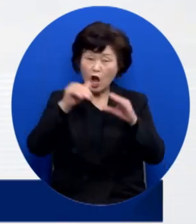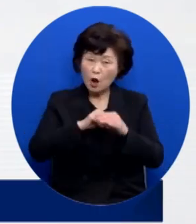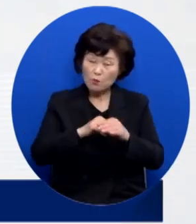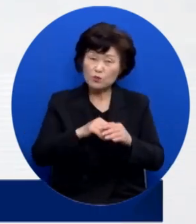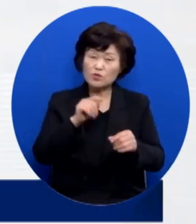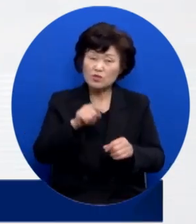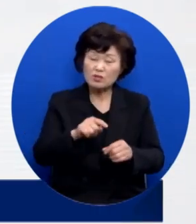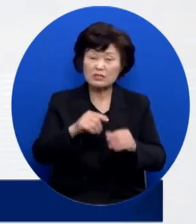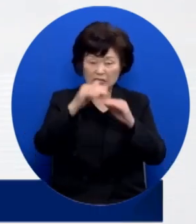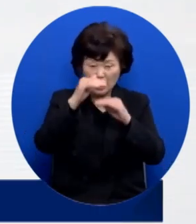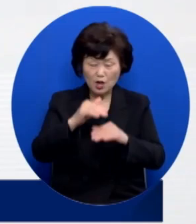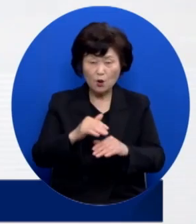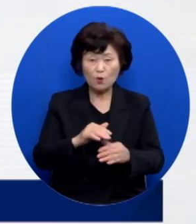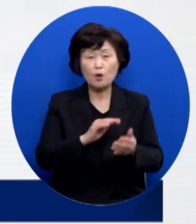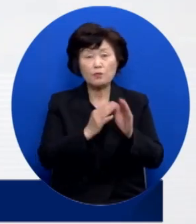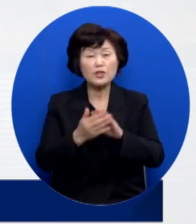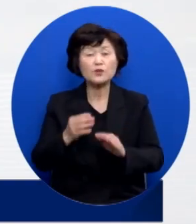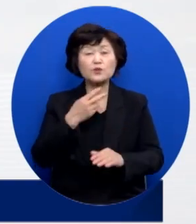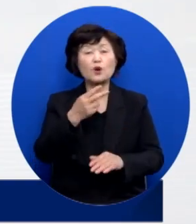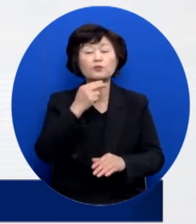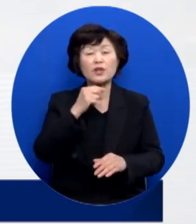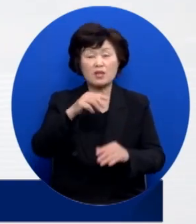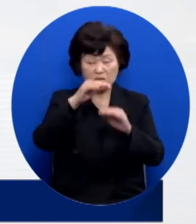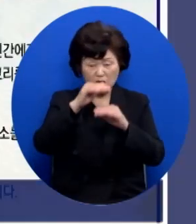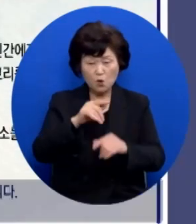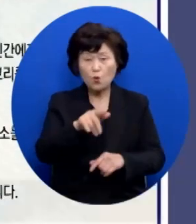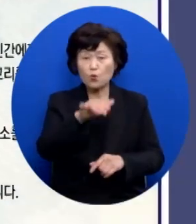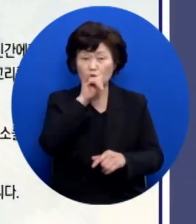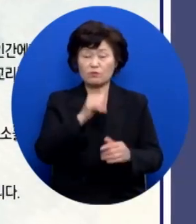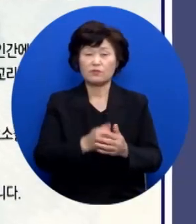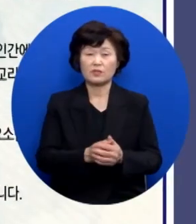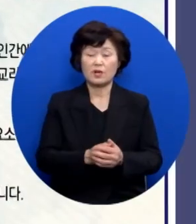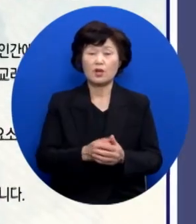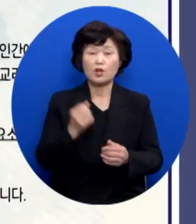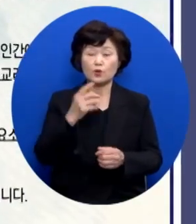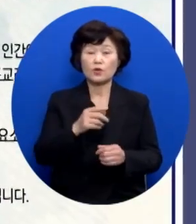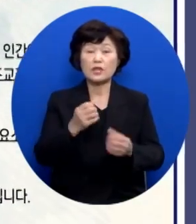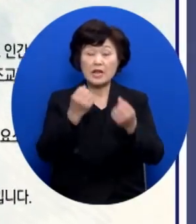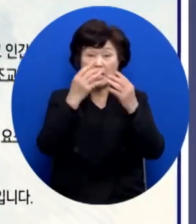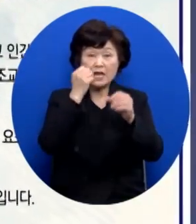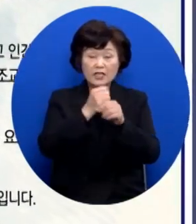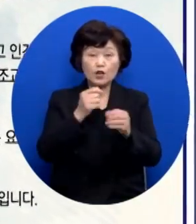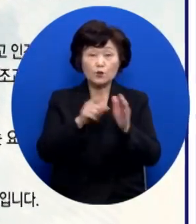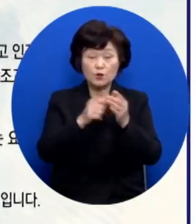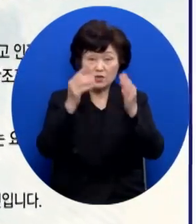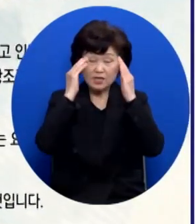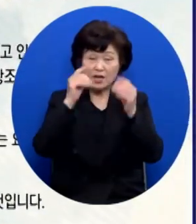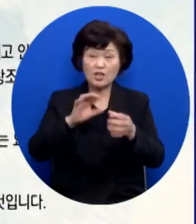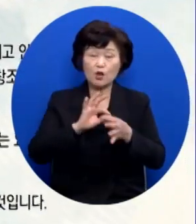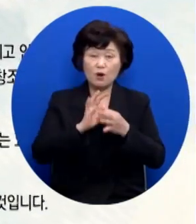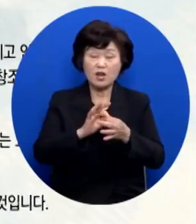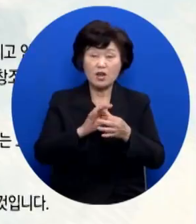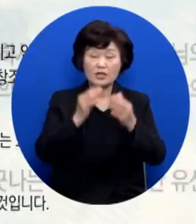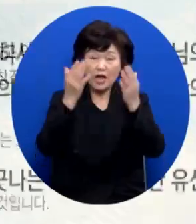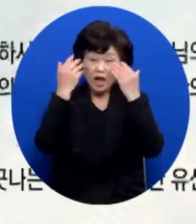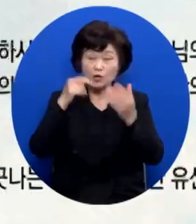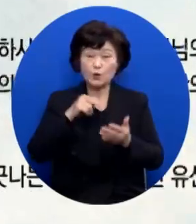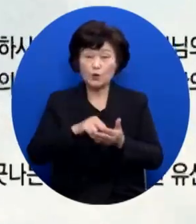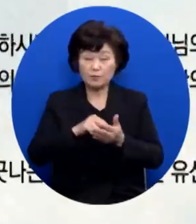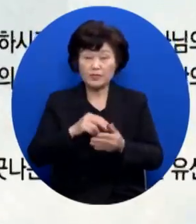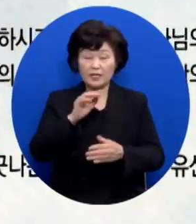수 없음을 명확히 밝히고 있습니다. 또한 이날 창조신학에 관한 서울신학대학교 신학부